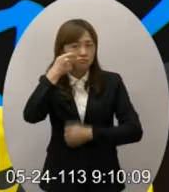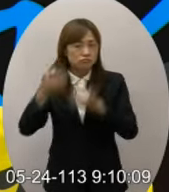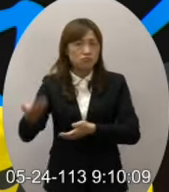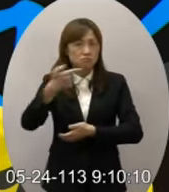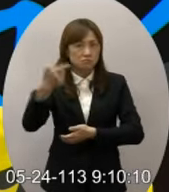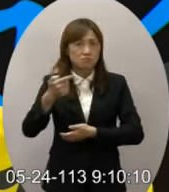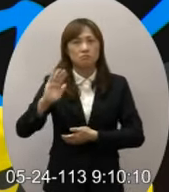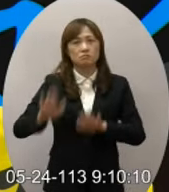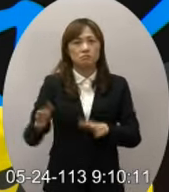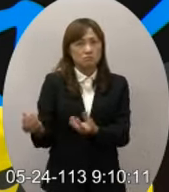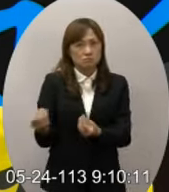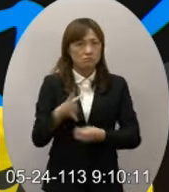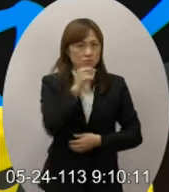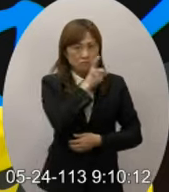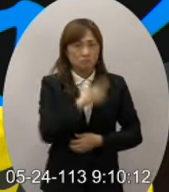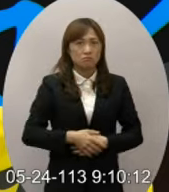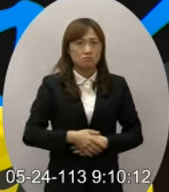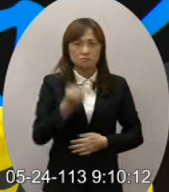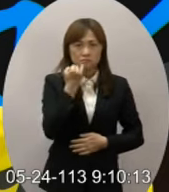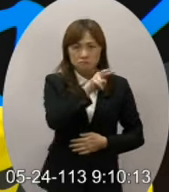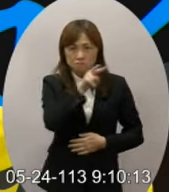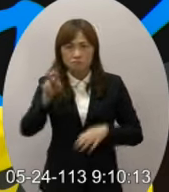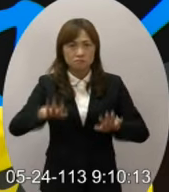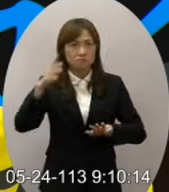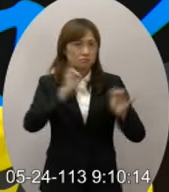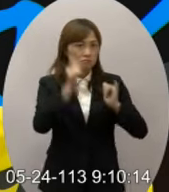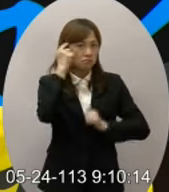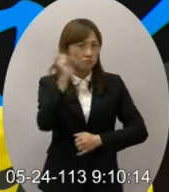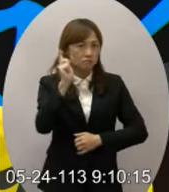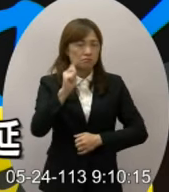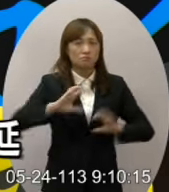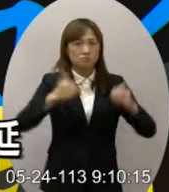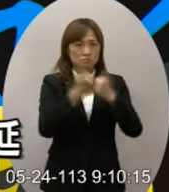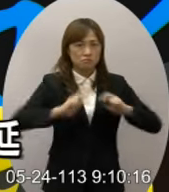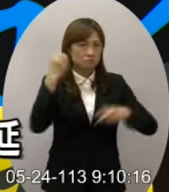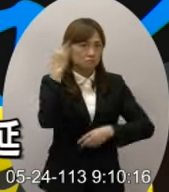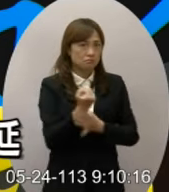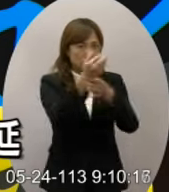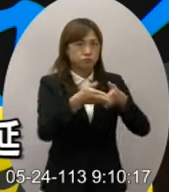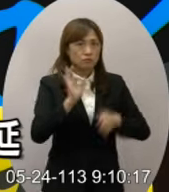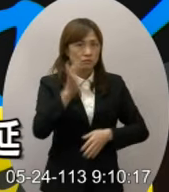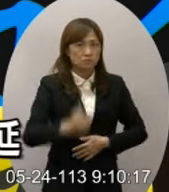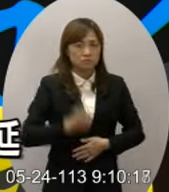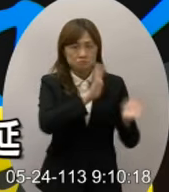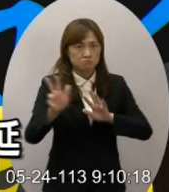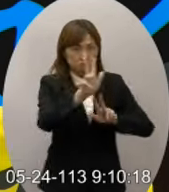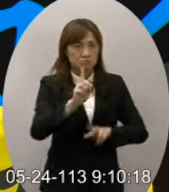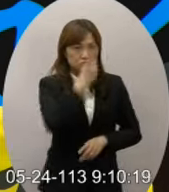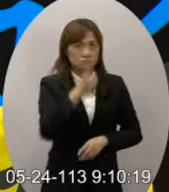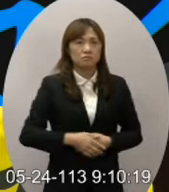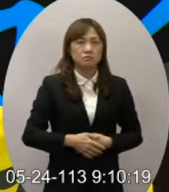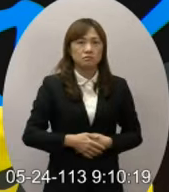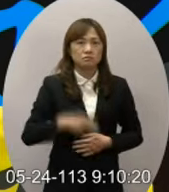意，看看最新的民意的这个表现，支持国会改革？因为真相只有一个，再多的拖延。